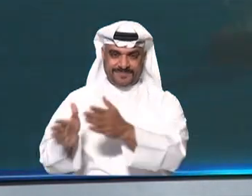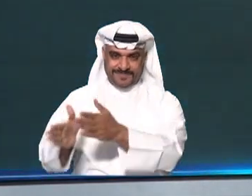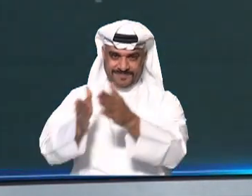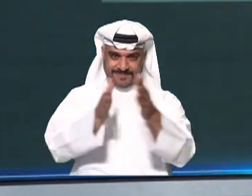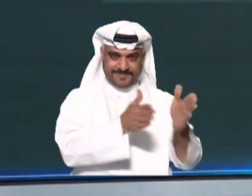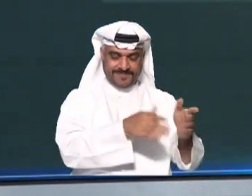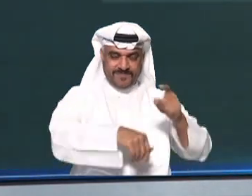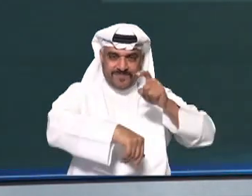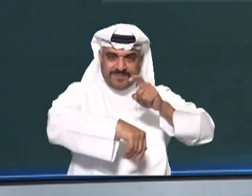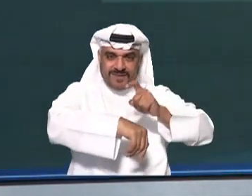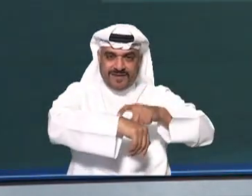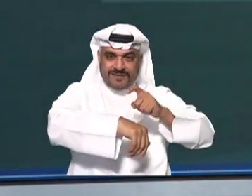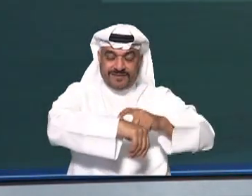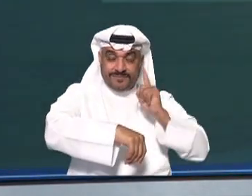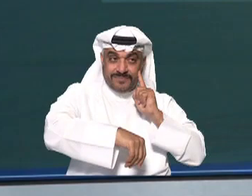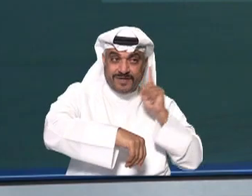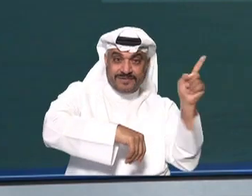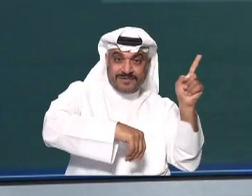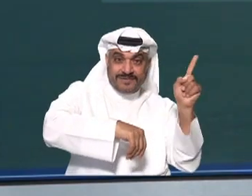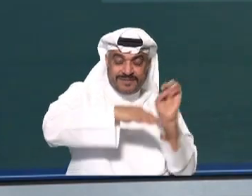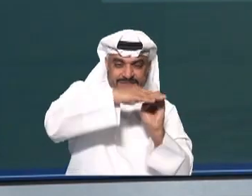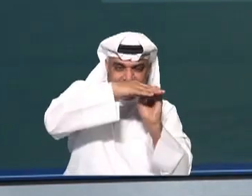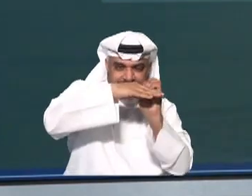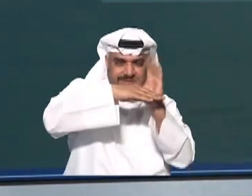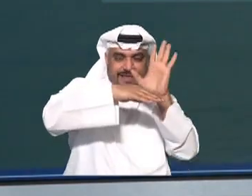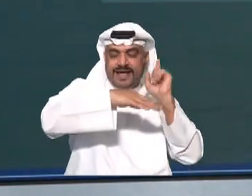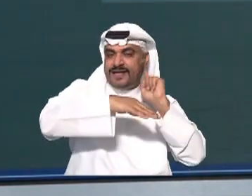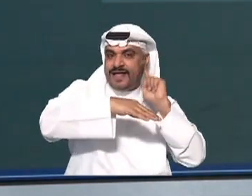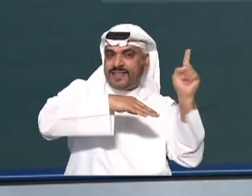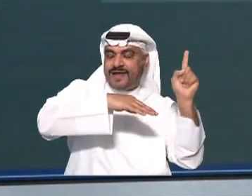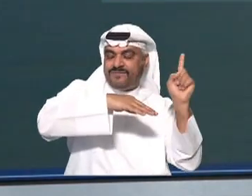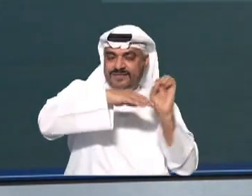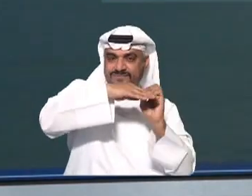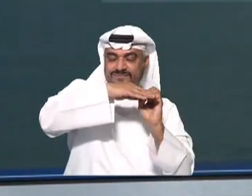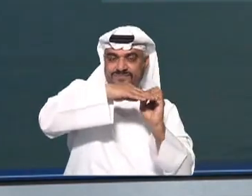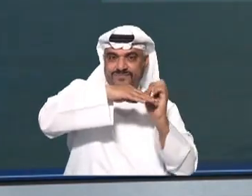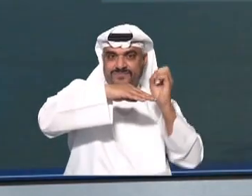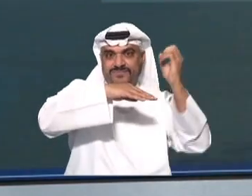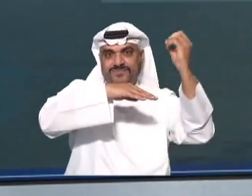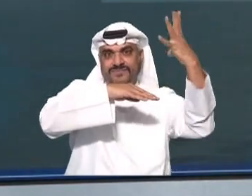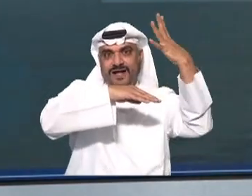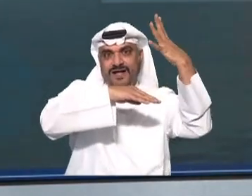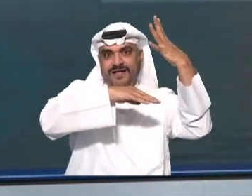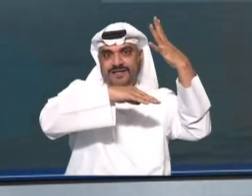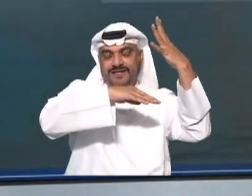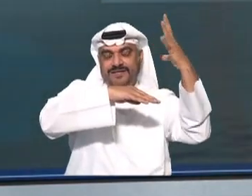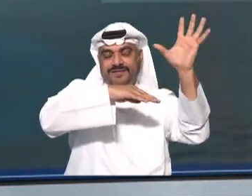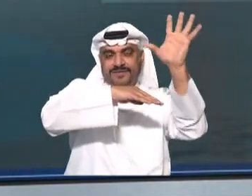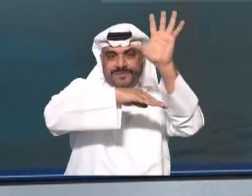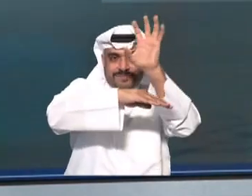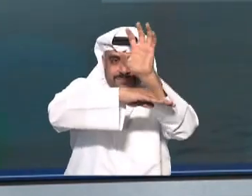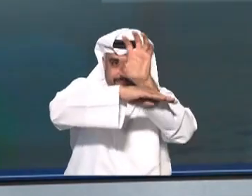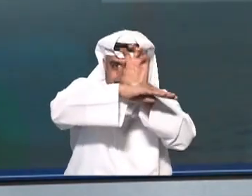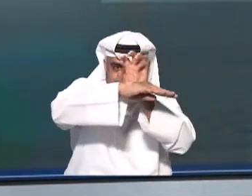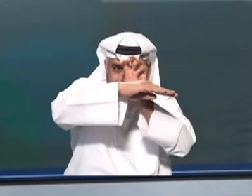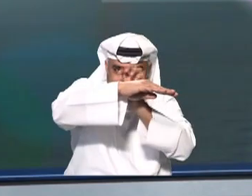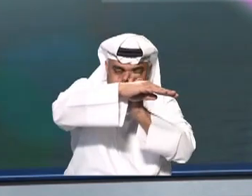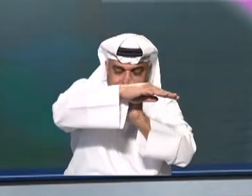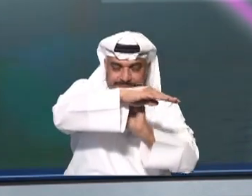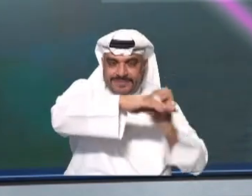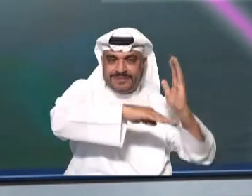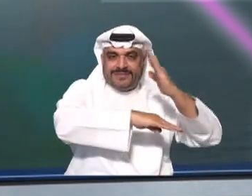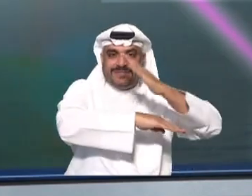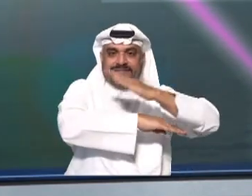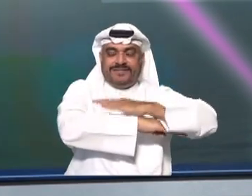أذان الفجر حسب التوقيت المحلي لمدينة الكويت الساعة 4:45، موعد شروق الشمس الساعة 6:07، أما بالنسبة